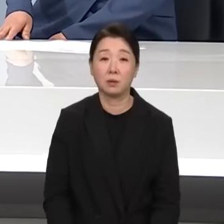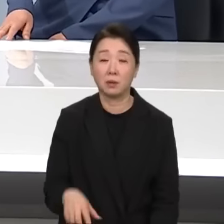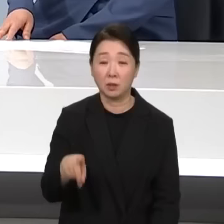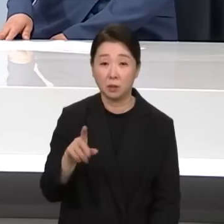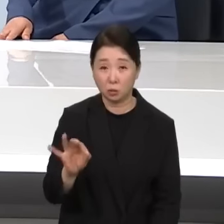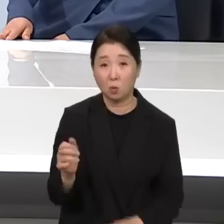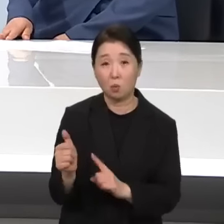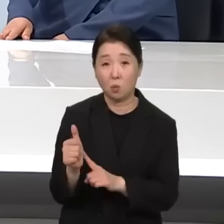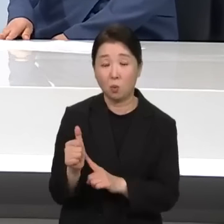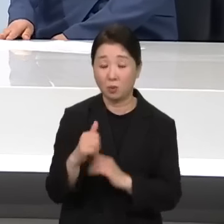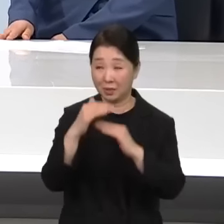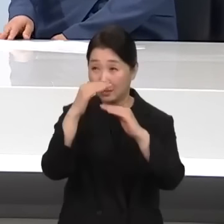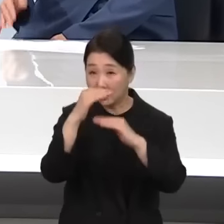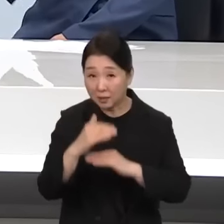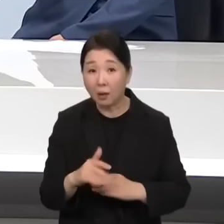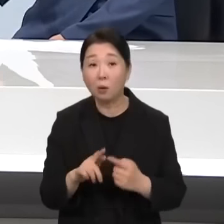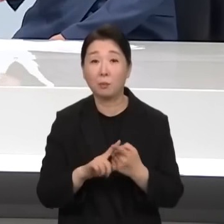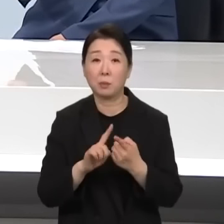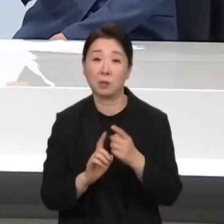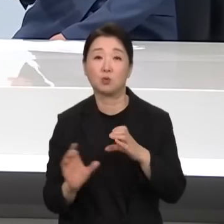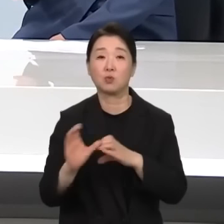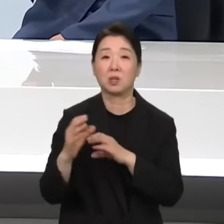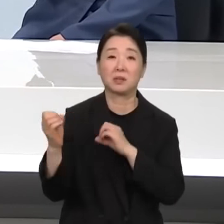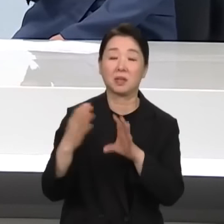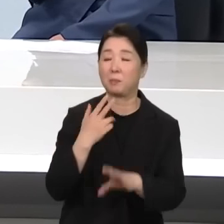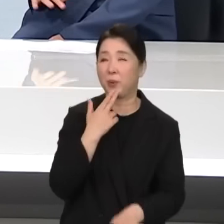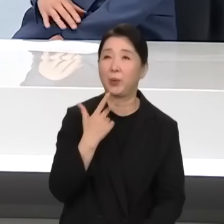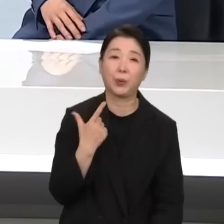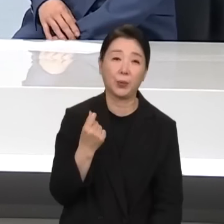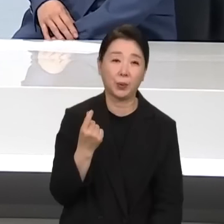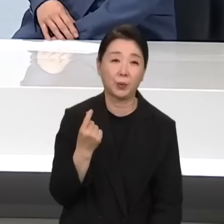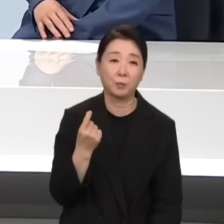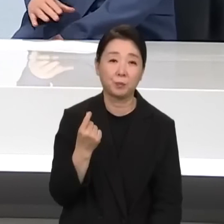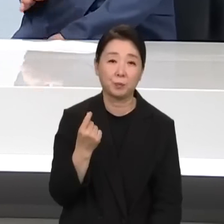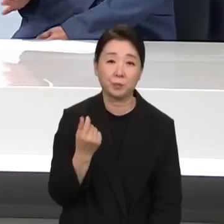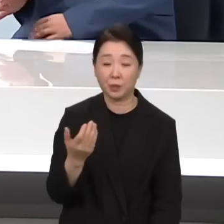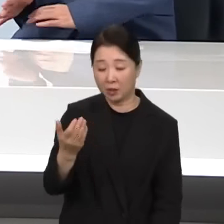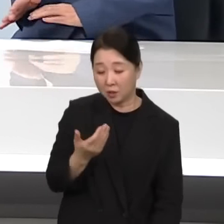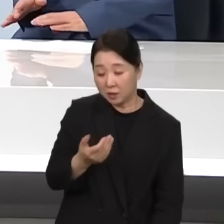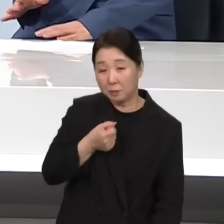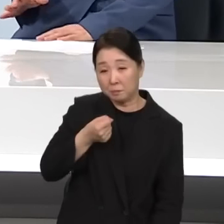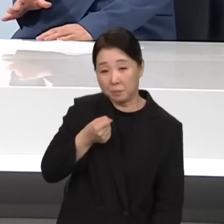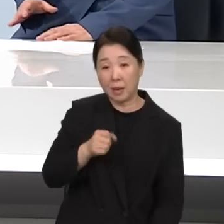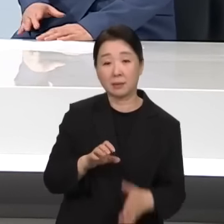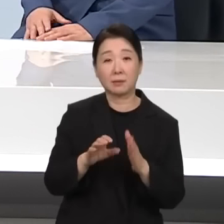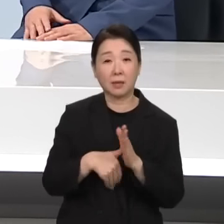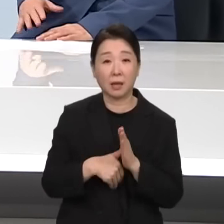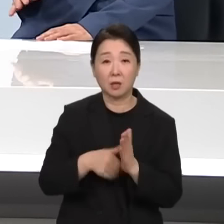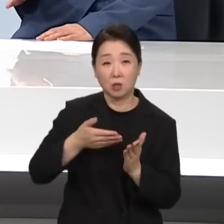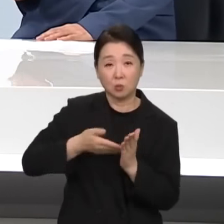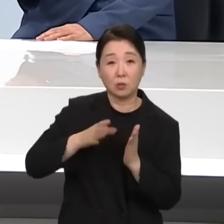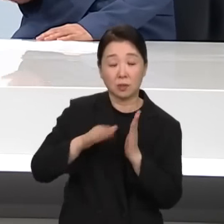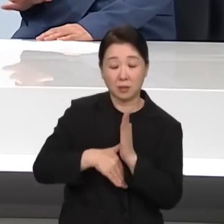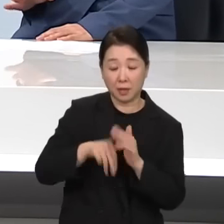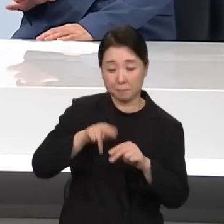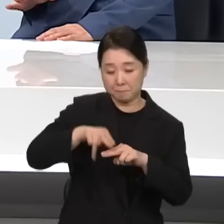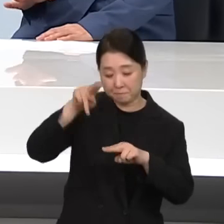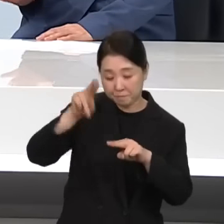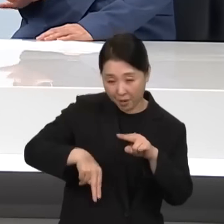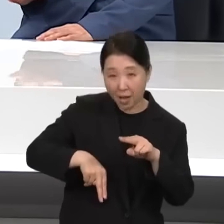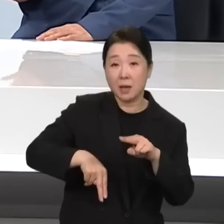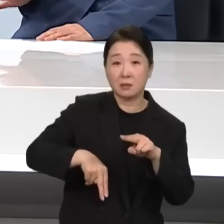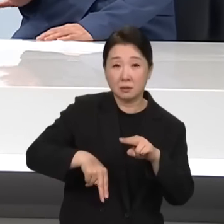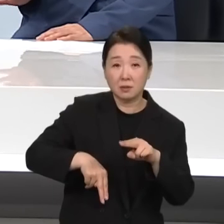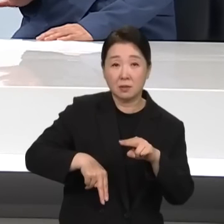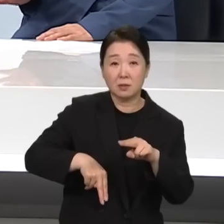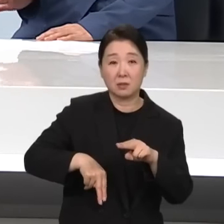씨는 오늘 보도 사안에 대해선 추가적인 답변을 주지는 않았는데 사전 취재에선 뉴스에서 사의 표명을 받고 네.